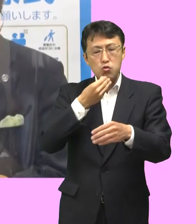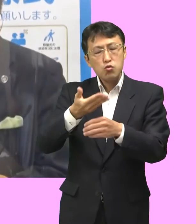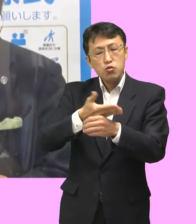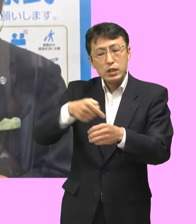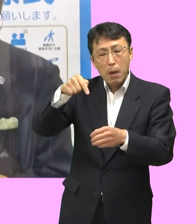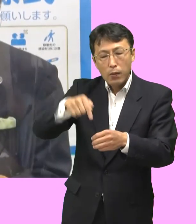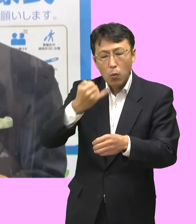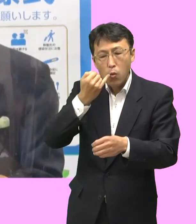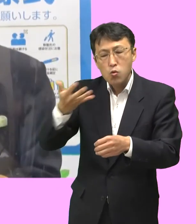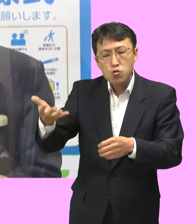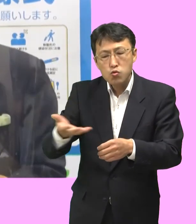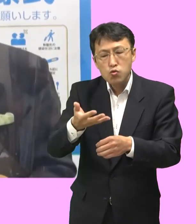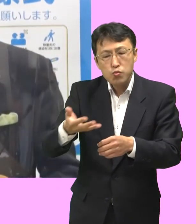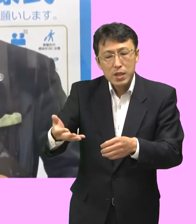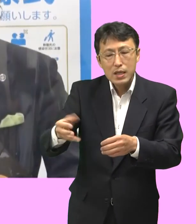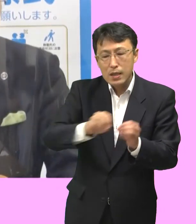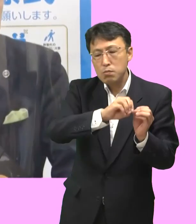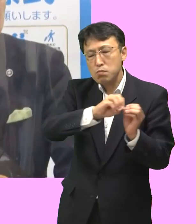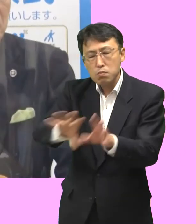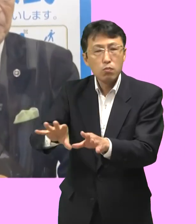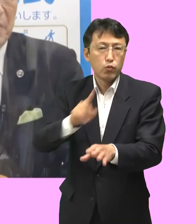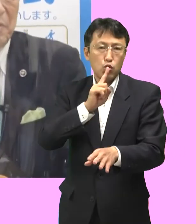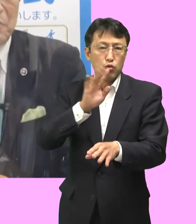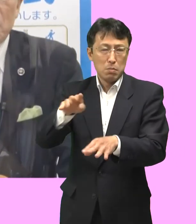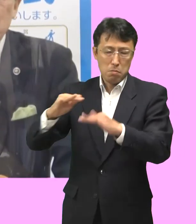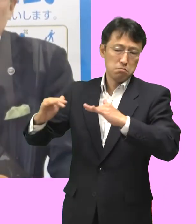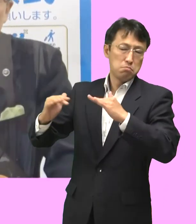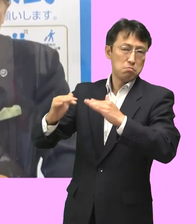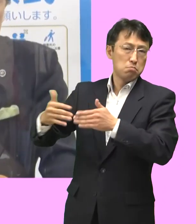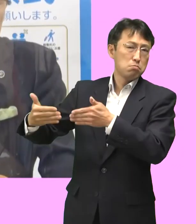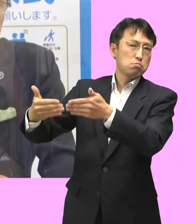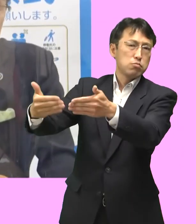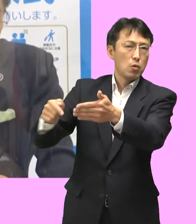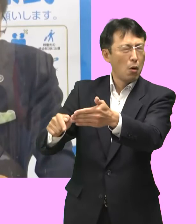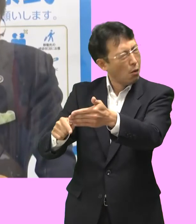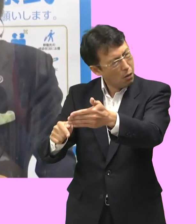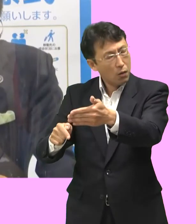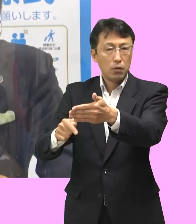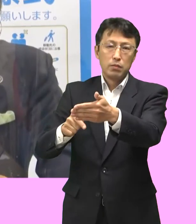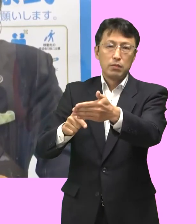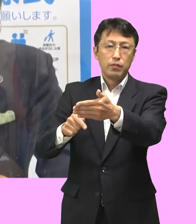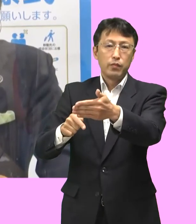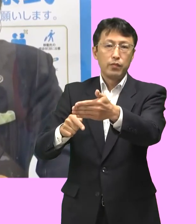ますが、まあ、それならですね、私はまず、